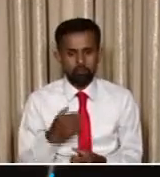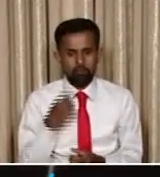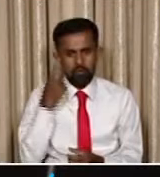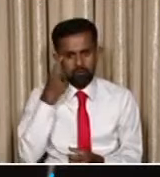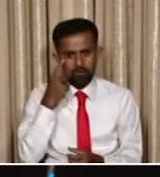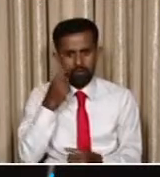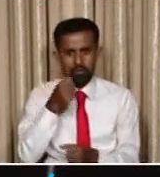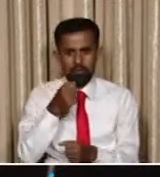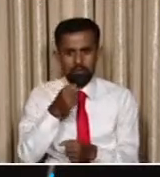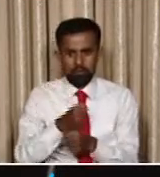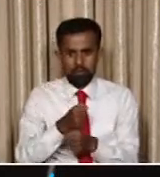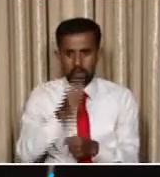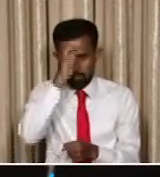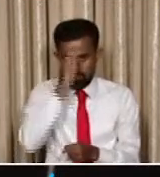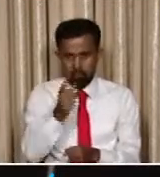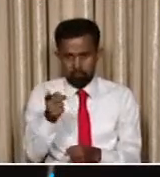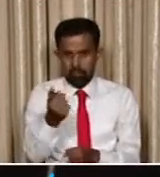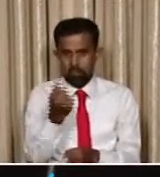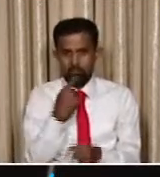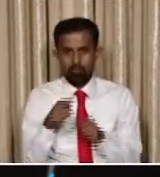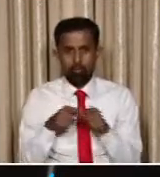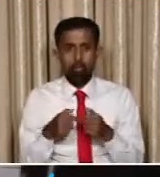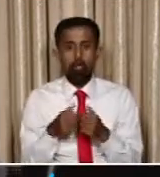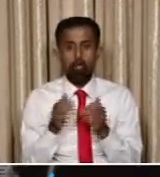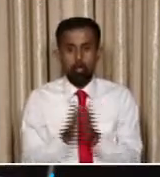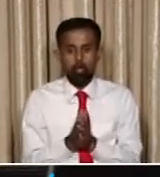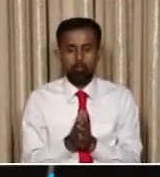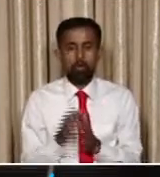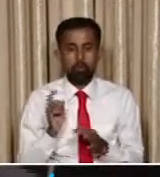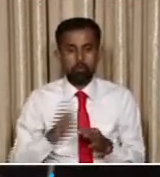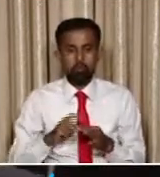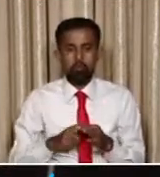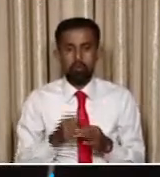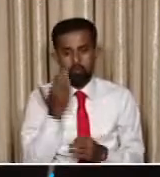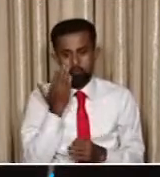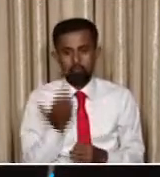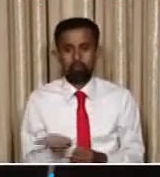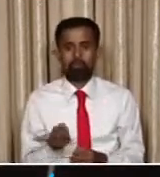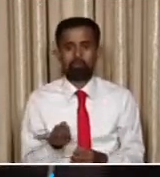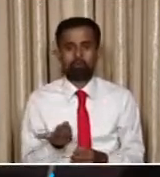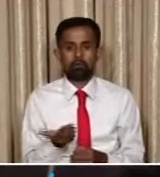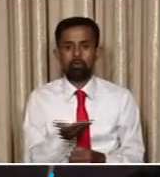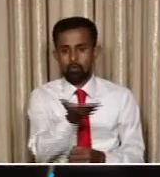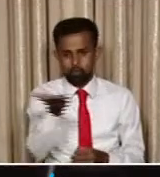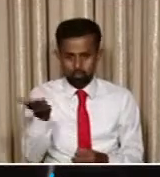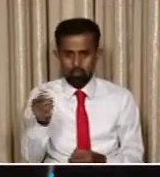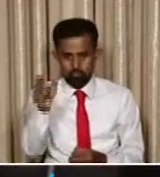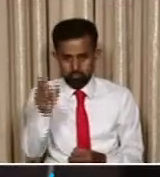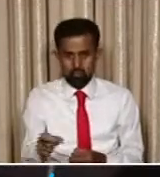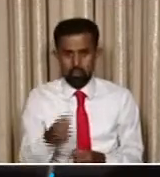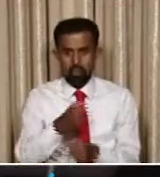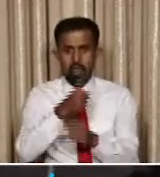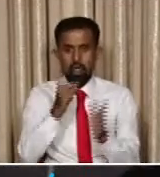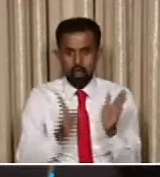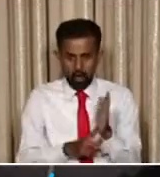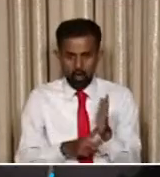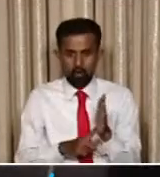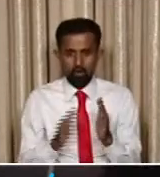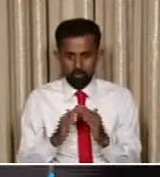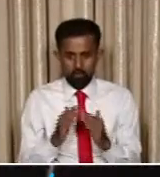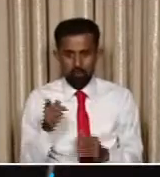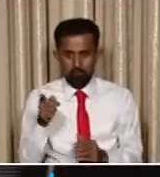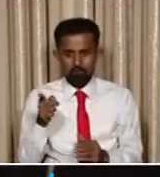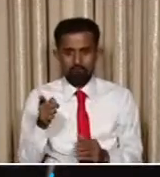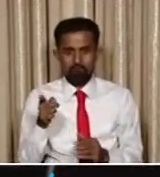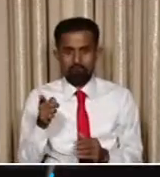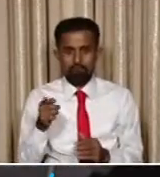ගායන්ත මන්ත්‍රීතුමා ඔබතුමා කිව්වා වගේ සියලු දෙනාම ලොකු ප්‍රශ්න වලට මුහුණ දෙනවා. ඔබතුමත් ඒ සංචාරක ඔය ගාල්ලේ ඒ පැත්තේ ඉන්නේ. ඉතින්